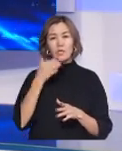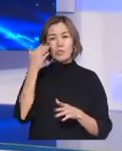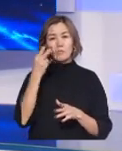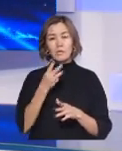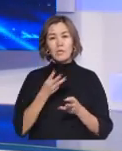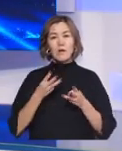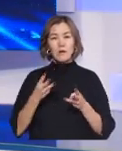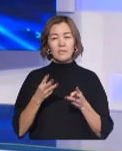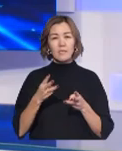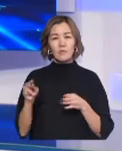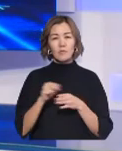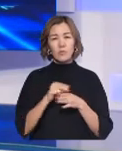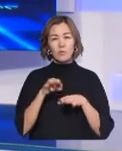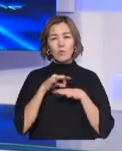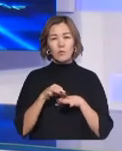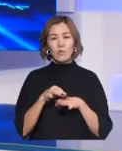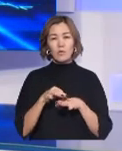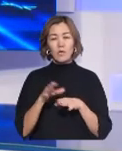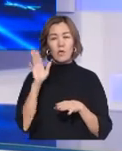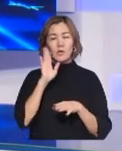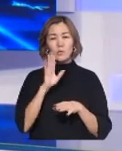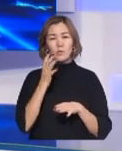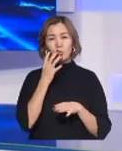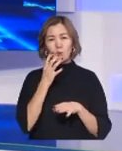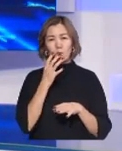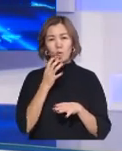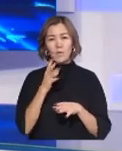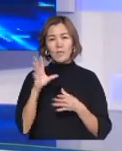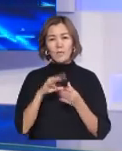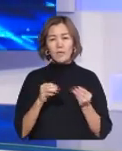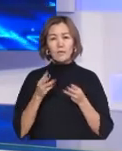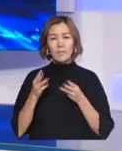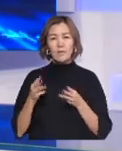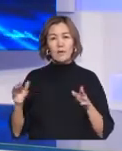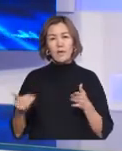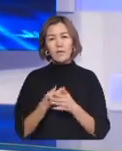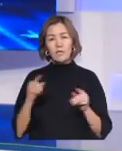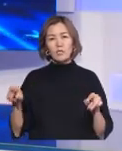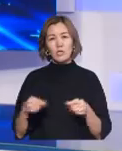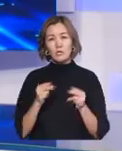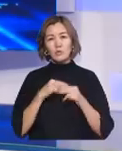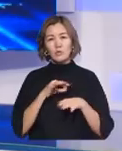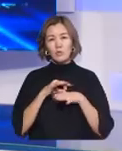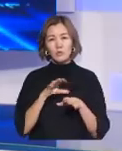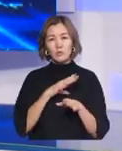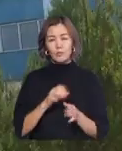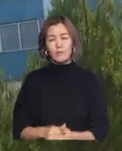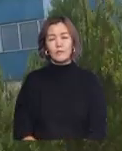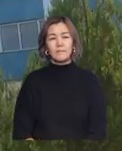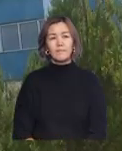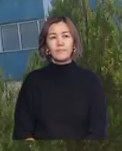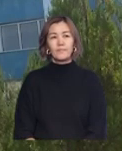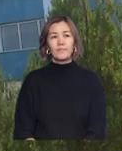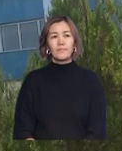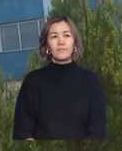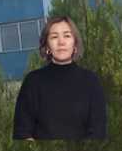екі қазандық ағымдағы жөндеуден өткен, әрі су жылытуға арналған тағы бір қазандыққа қайта жаңғырту жұмыстары жасалды.